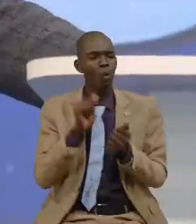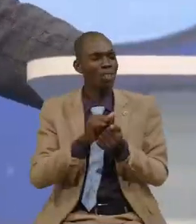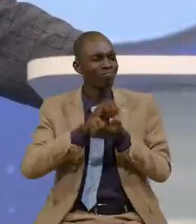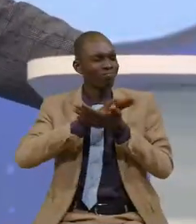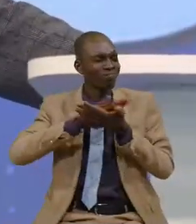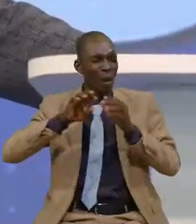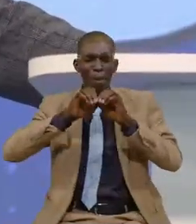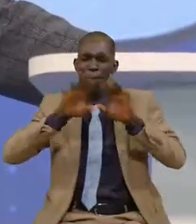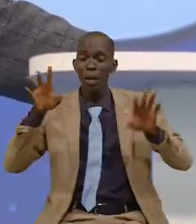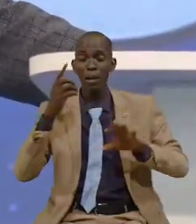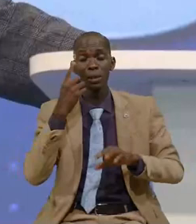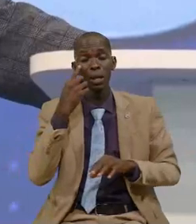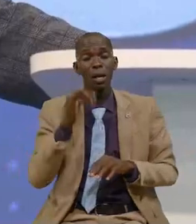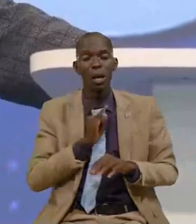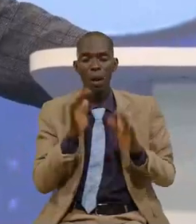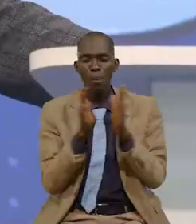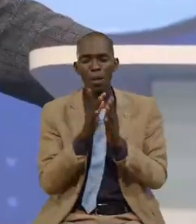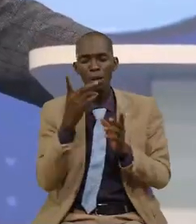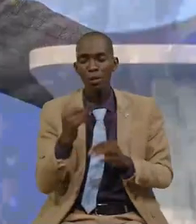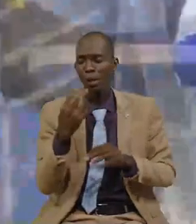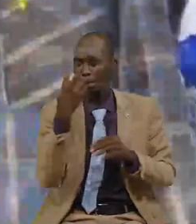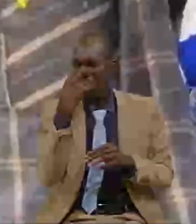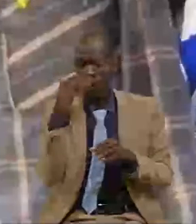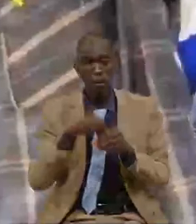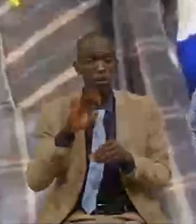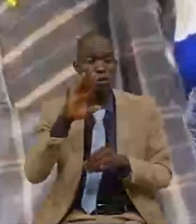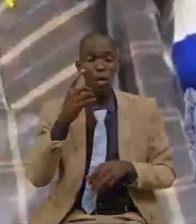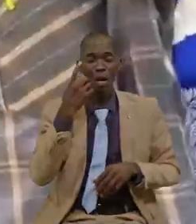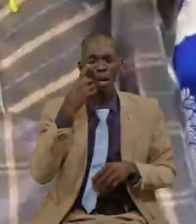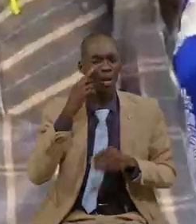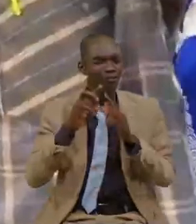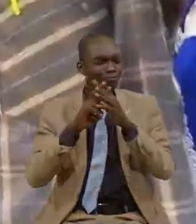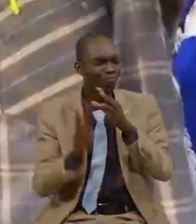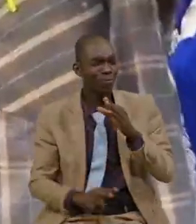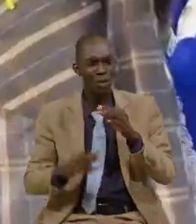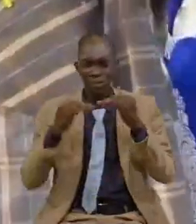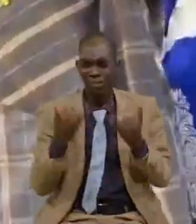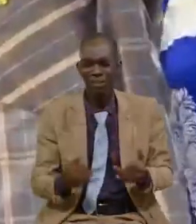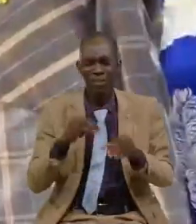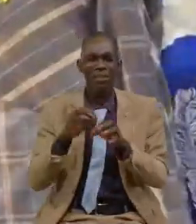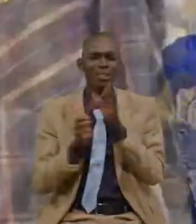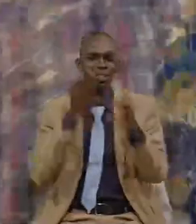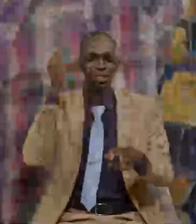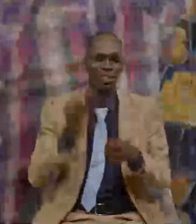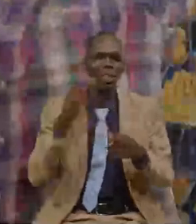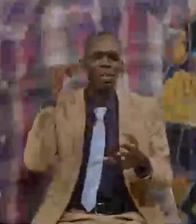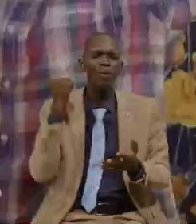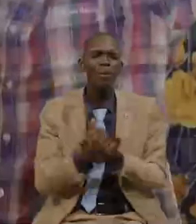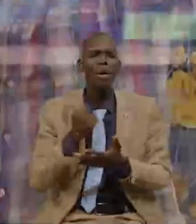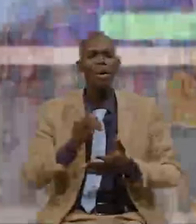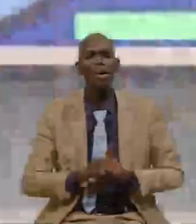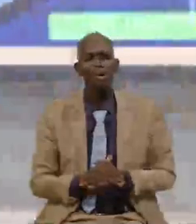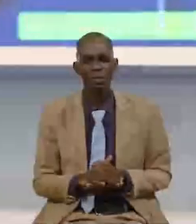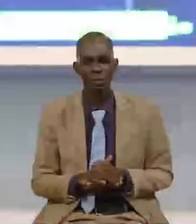bonne vision, avec une vision claire. Je prie que la cécité disparaisse au nom de